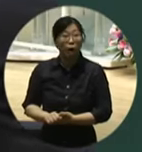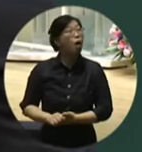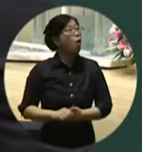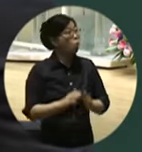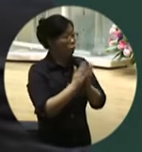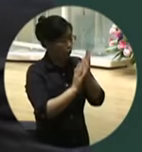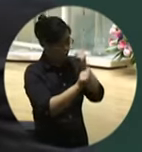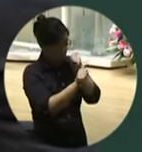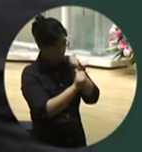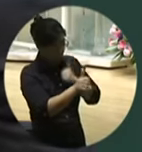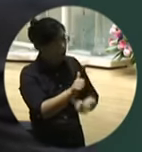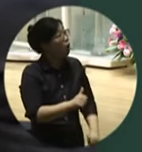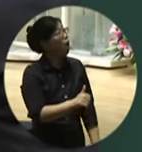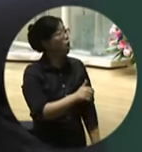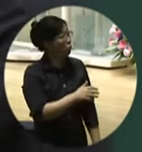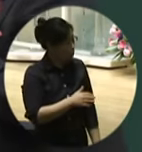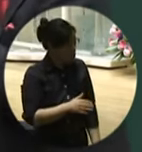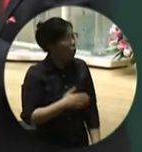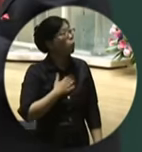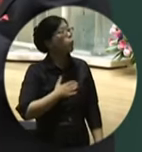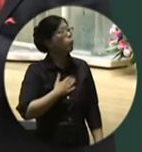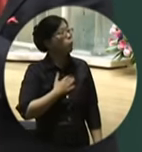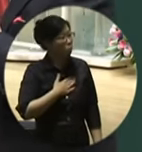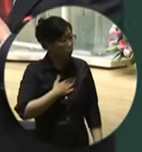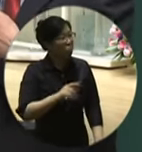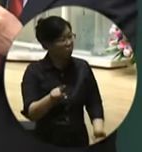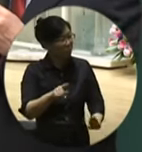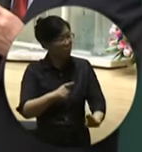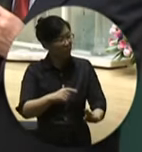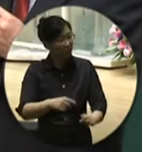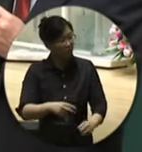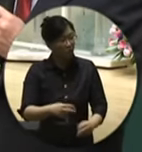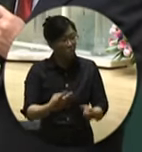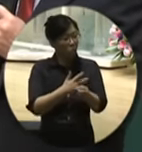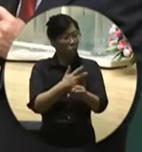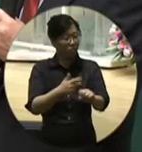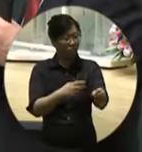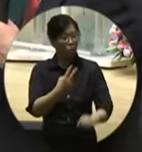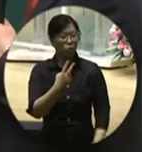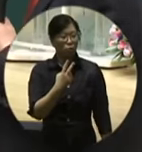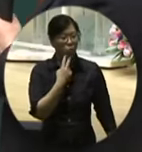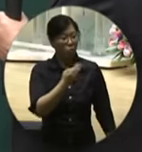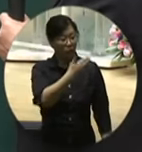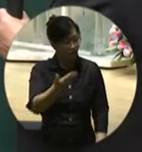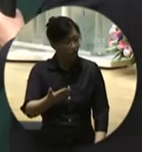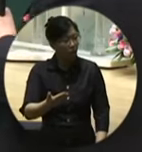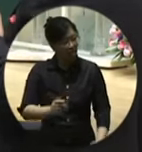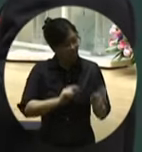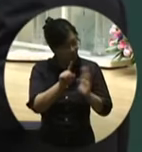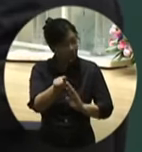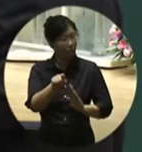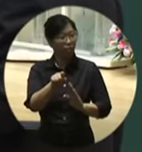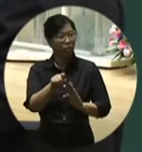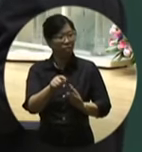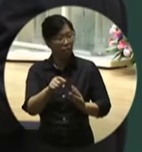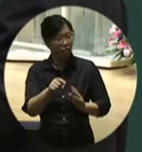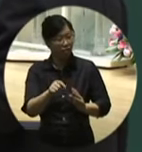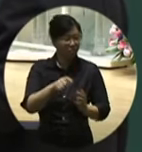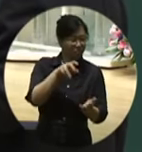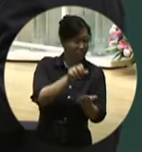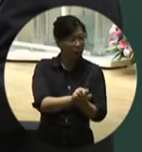돼가지고 3장 1절 13절 요단을 담대히 건너라. So this became evidence that they were able to cross the Jordan River